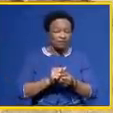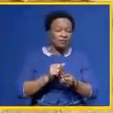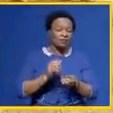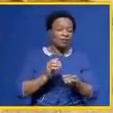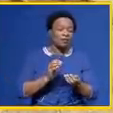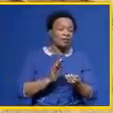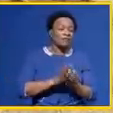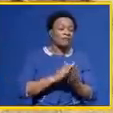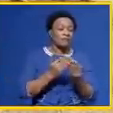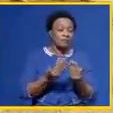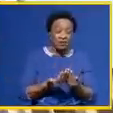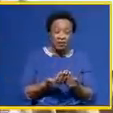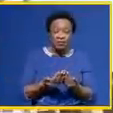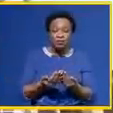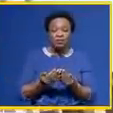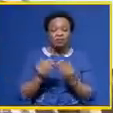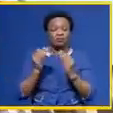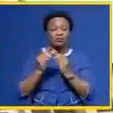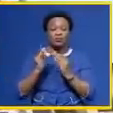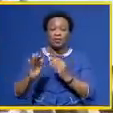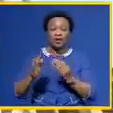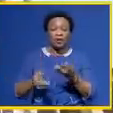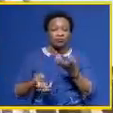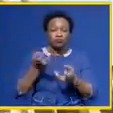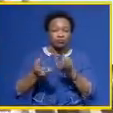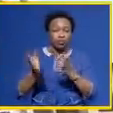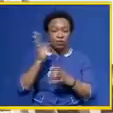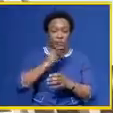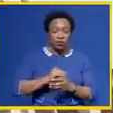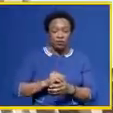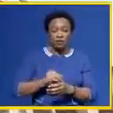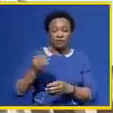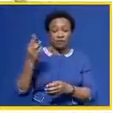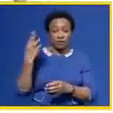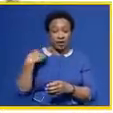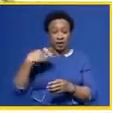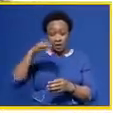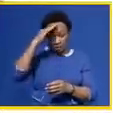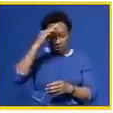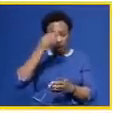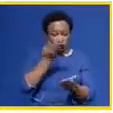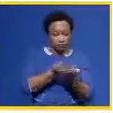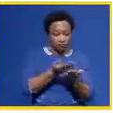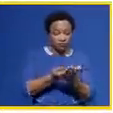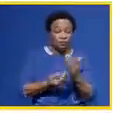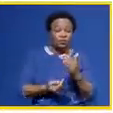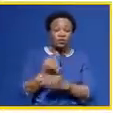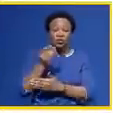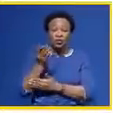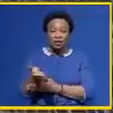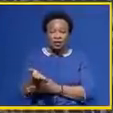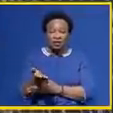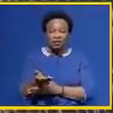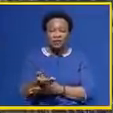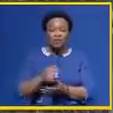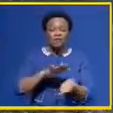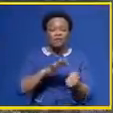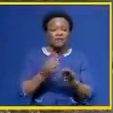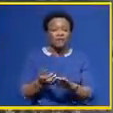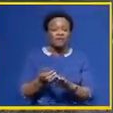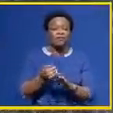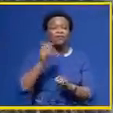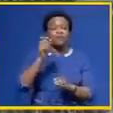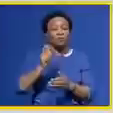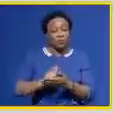vifaa vya bweni, vyote vimeteketea. Kamanda wa polisi mkoa wa Ilala Zuberi Chambela amethibitisha tukio hilo lililosababisha vifo vya